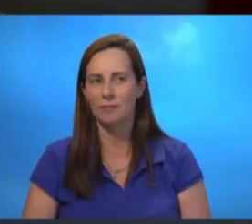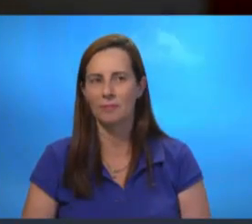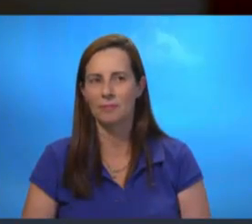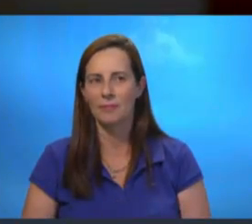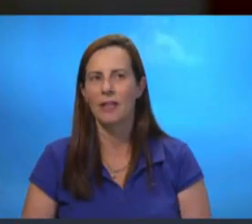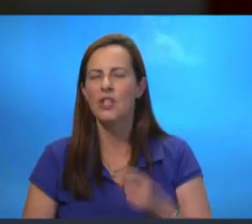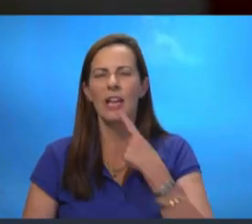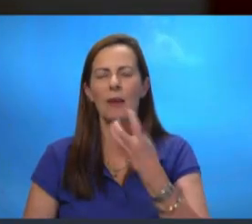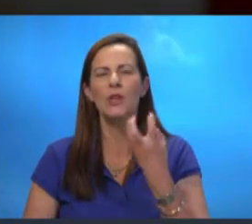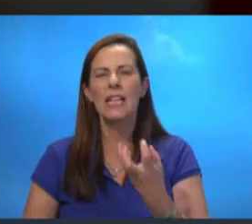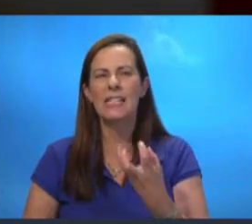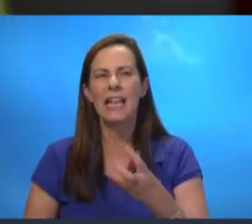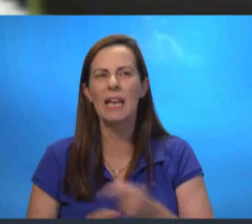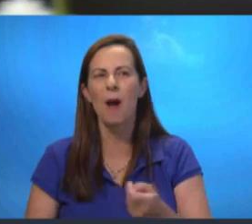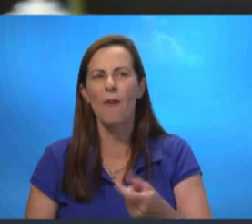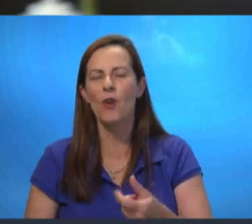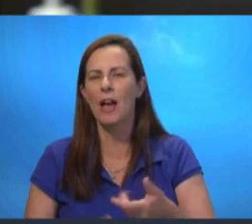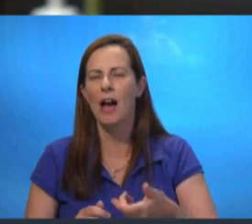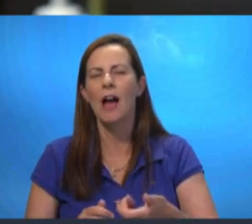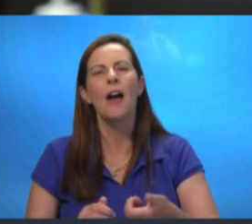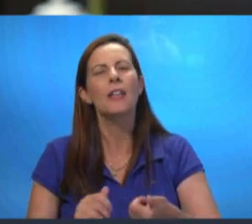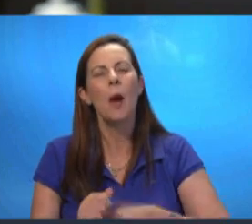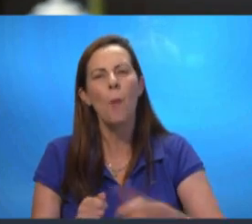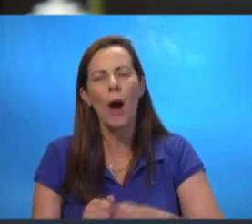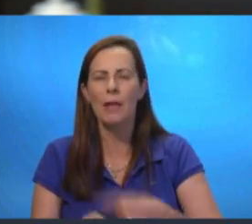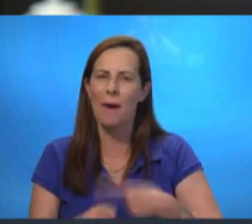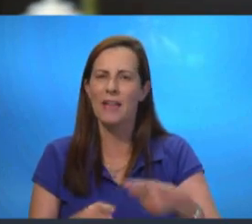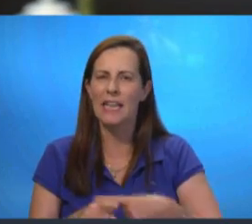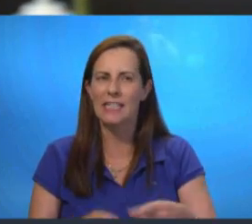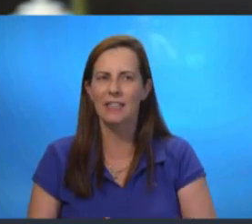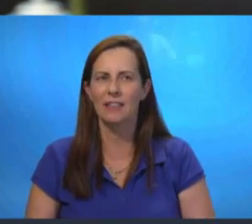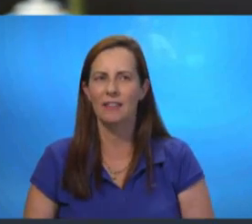טעם של סלט עם אפונה ותפוח אדמה וגזר.